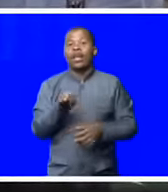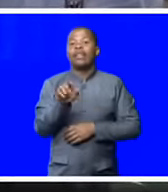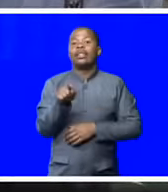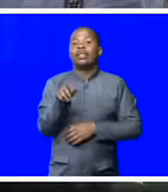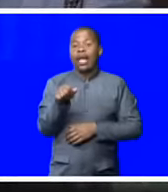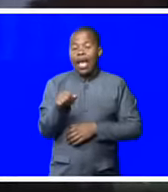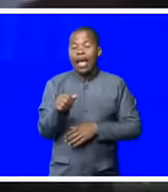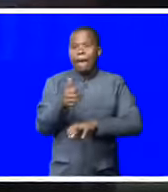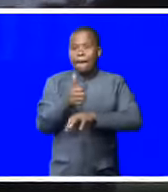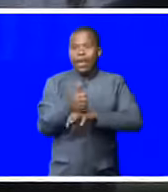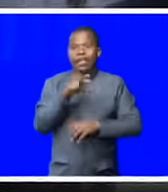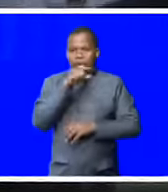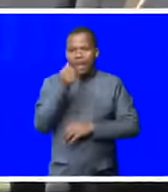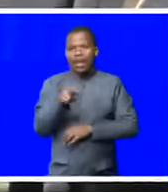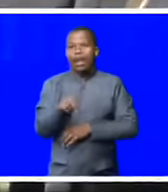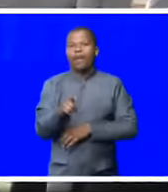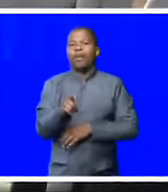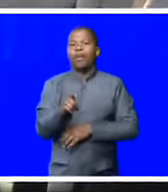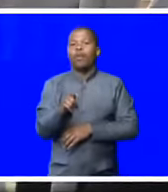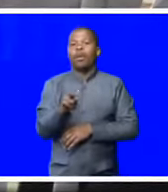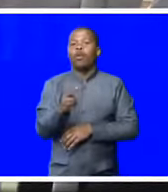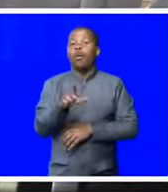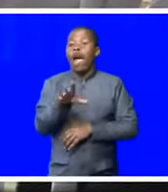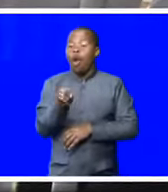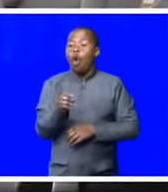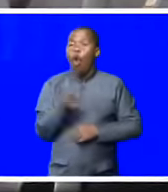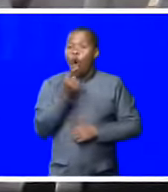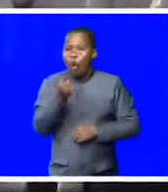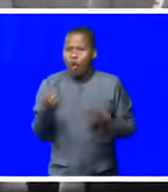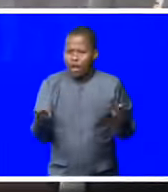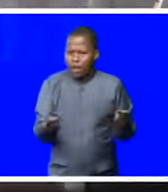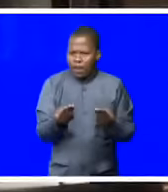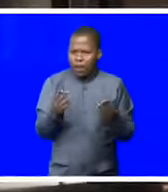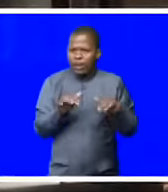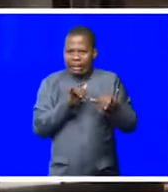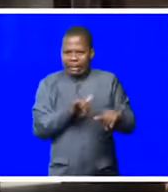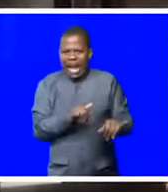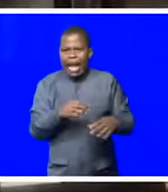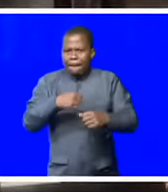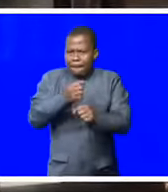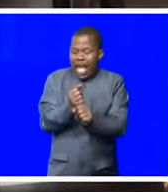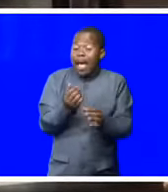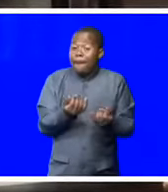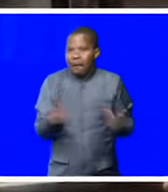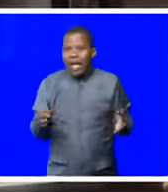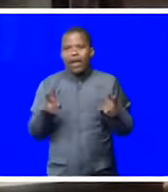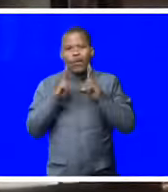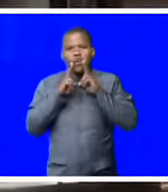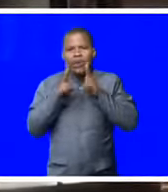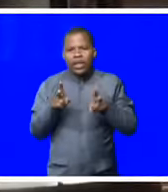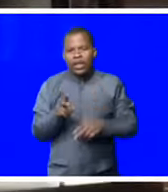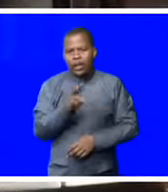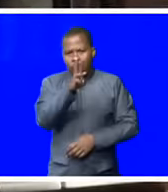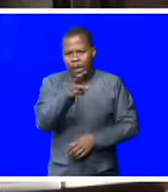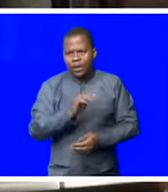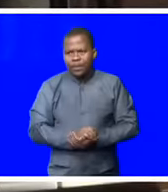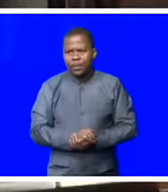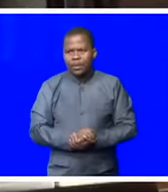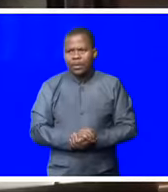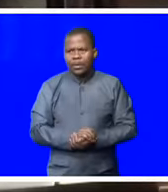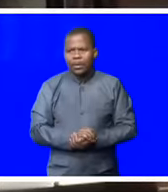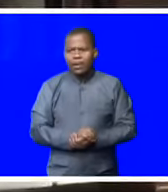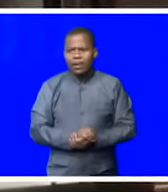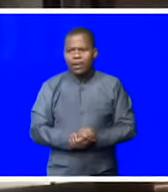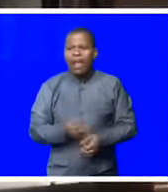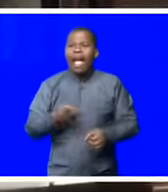lehleliwe letawenda ukuthi tivakashi tihlale emalanga lamanyindi kuleli about and alongside the week dance we have the Swazi